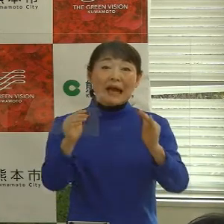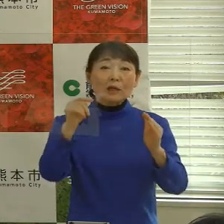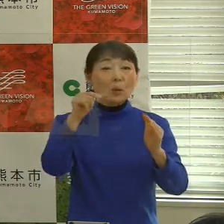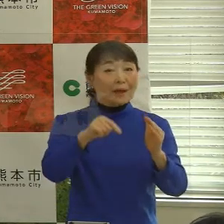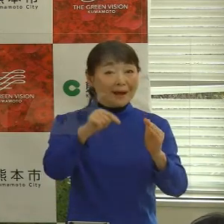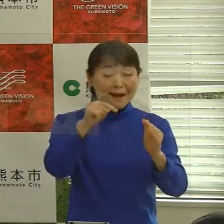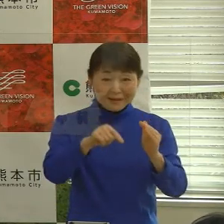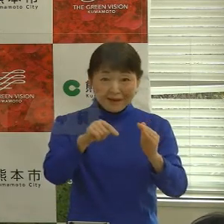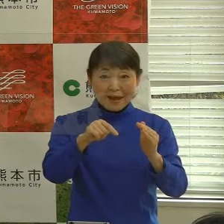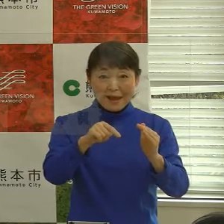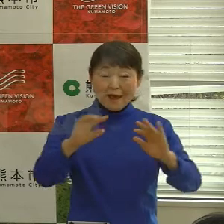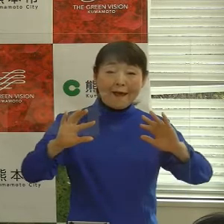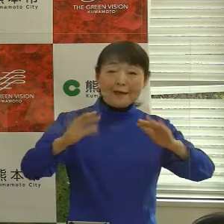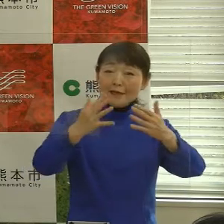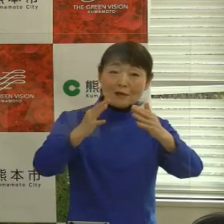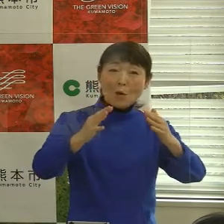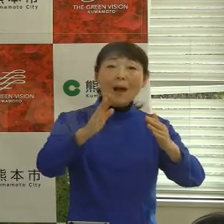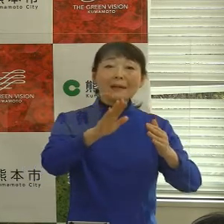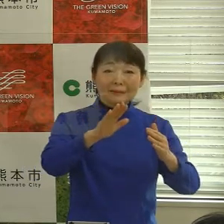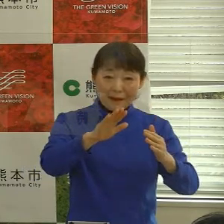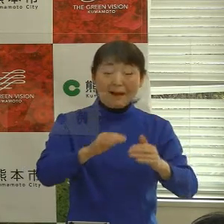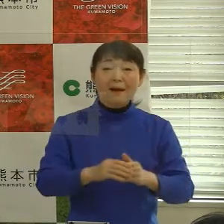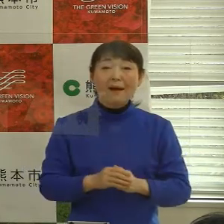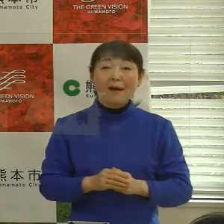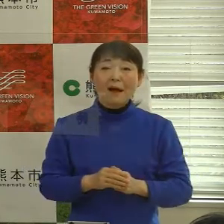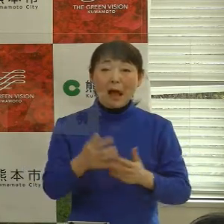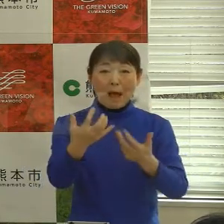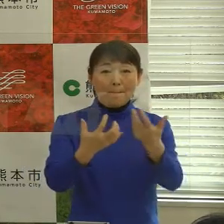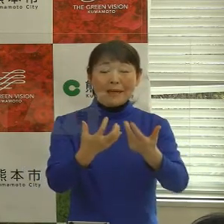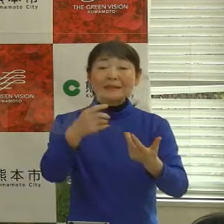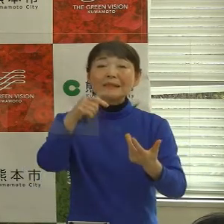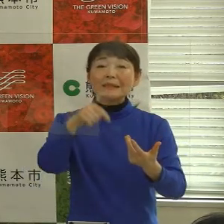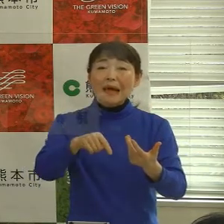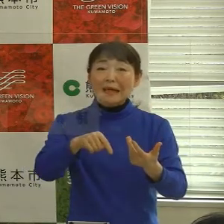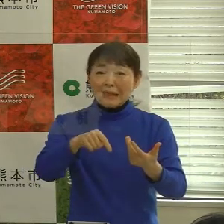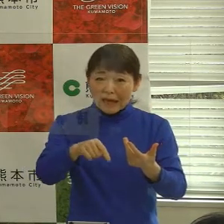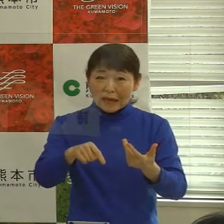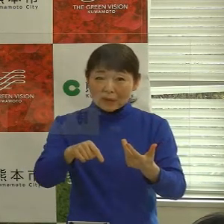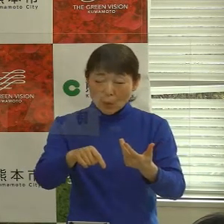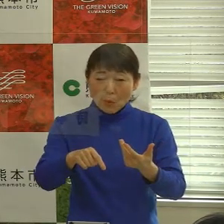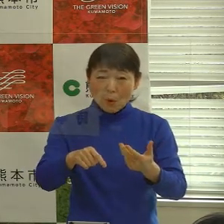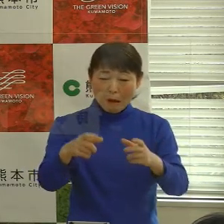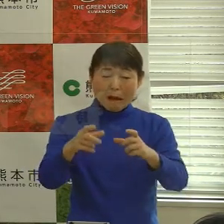つ議論になったことがありました。街中のですね公設灰